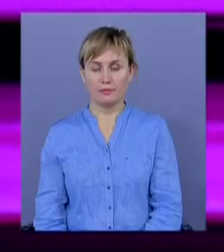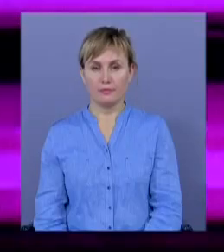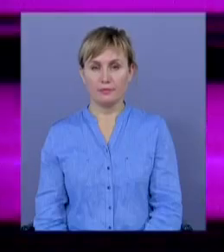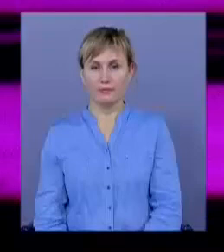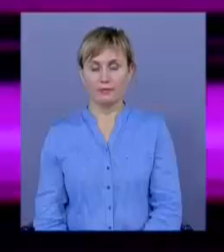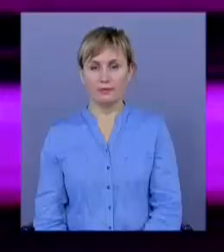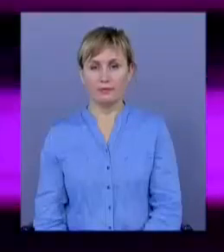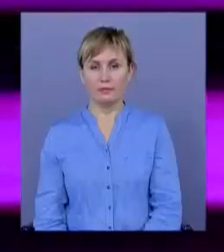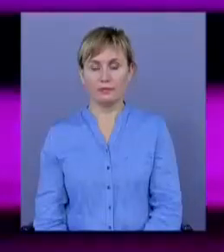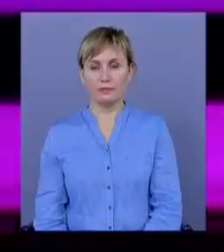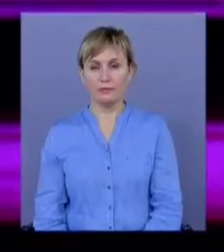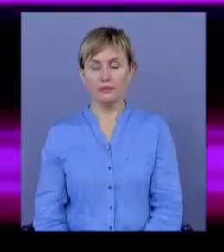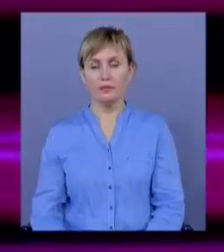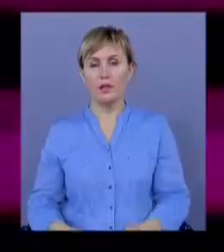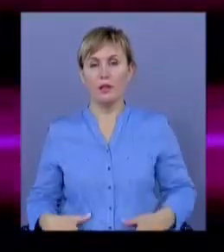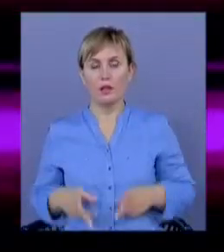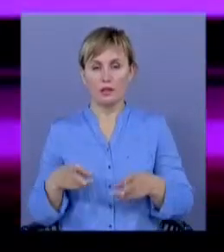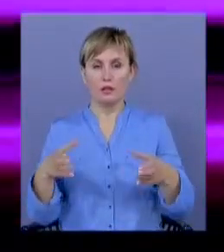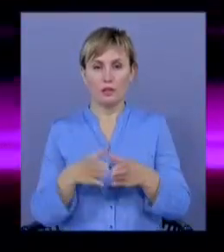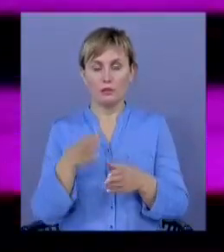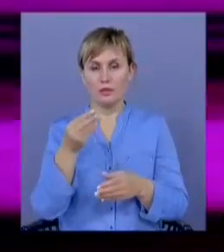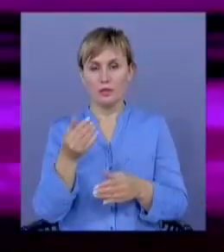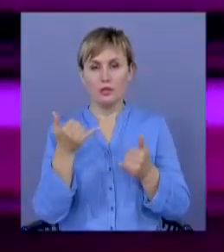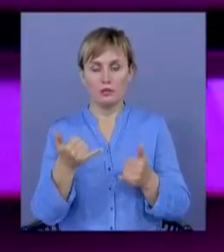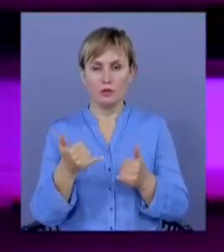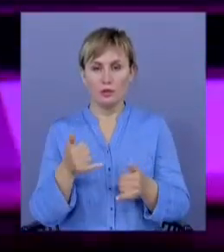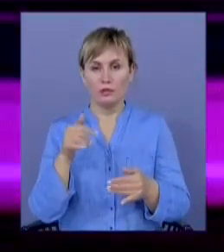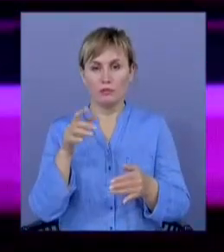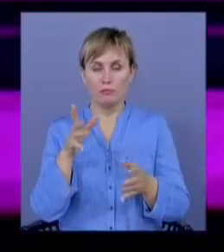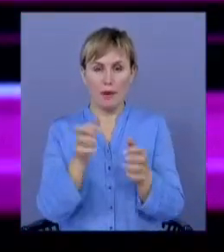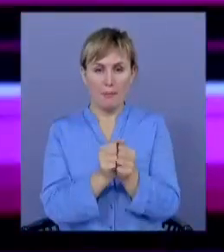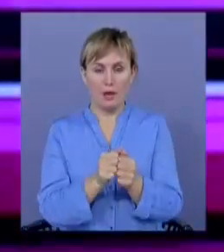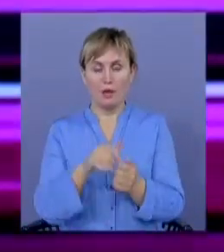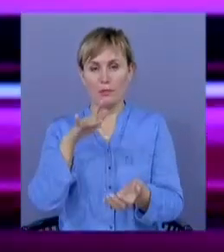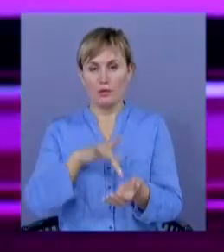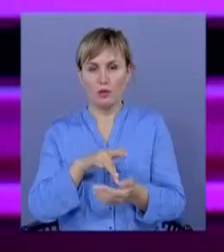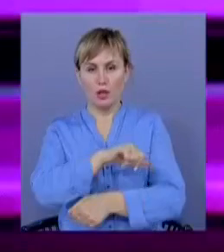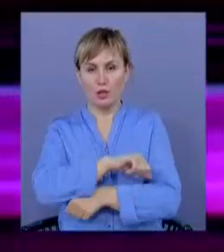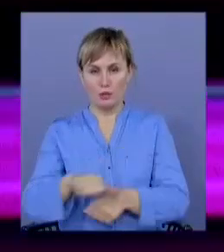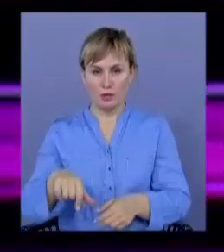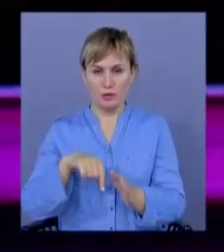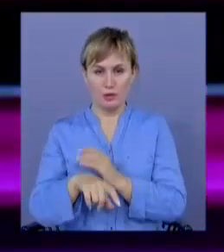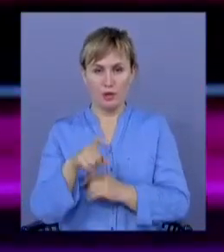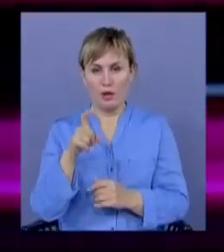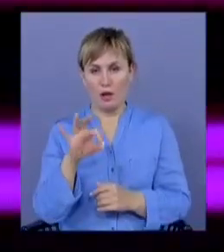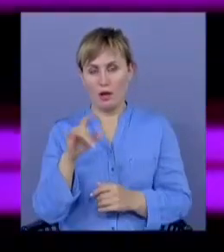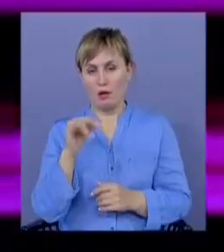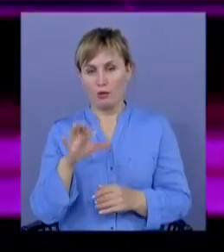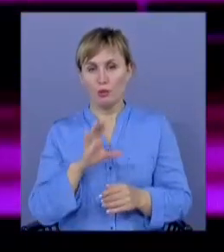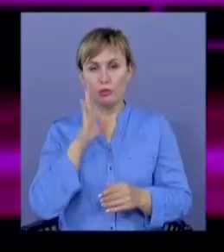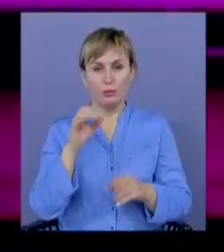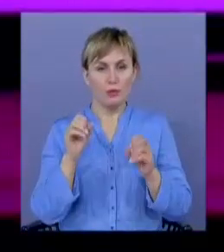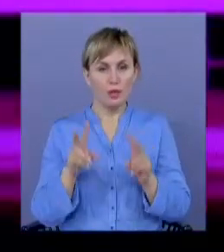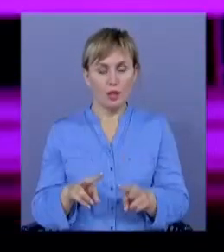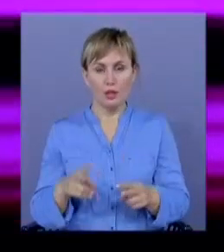«Алматы». Контрабанду крупной суммы денег сегодня пресекли в Международном центре приграничного сотрудничества «Харгос». Утром